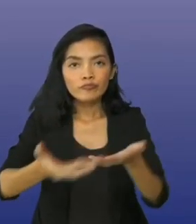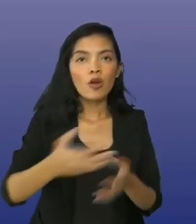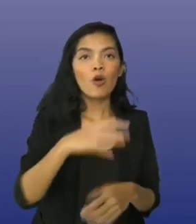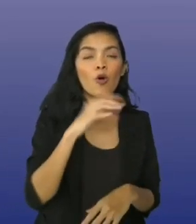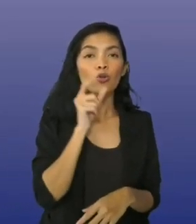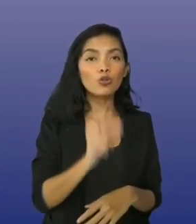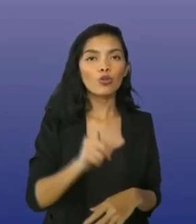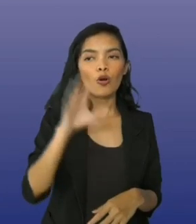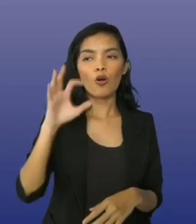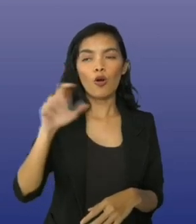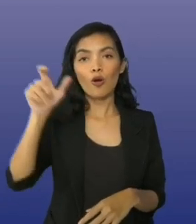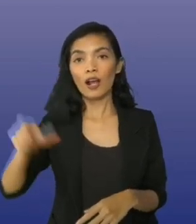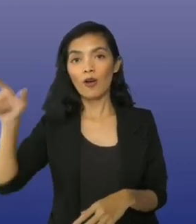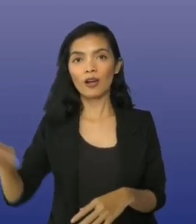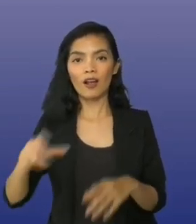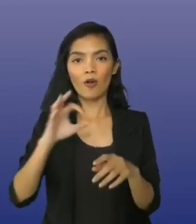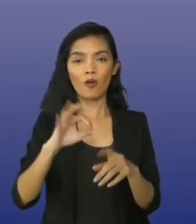dari